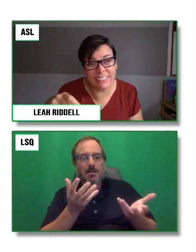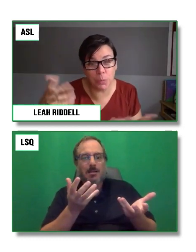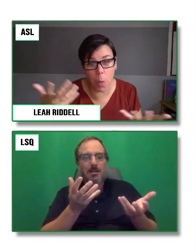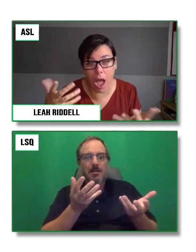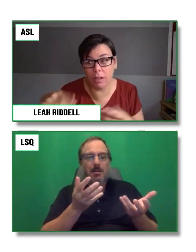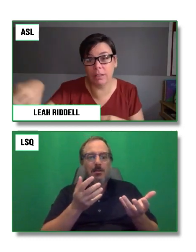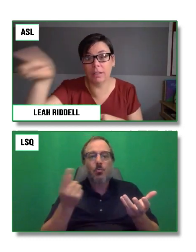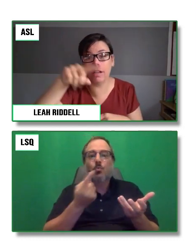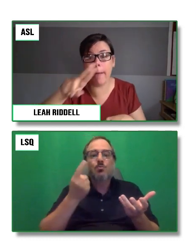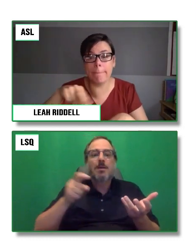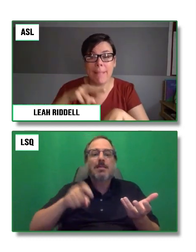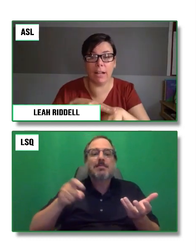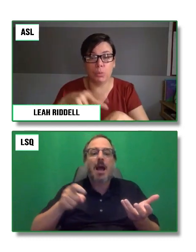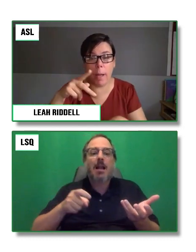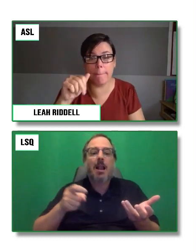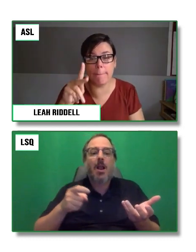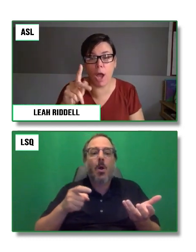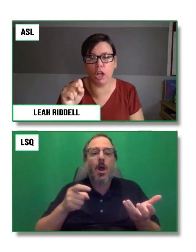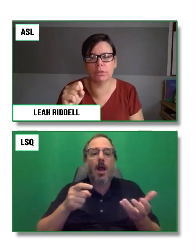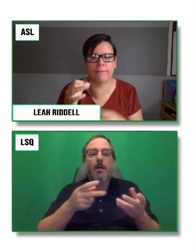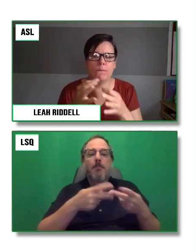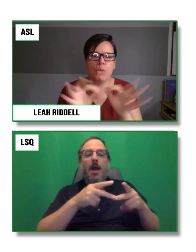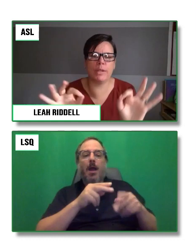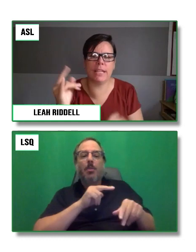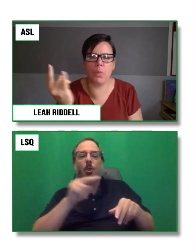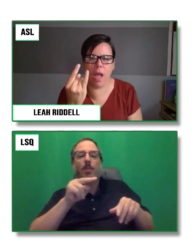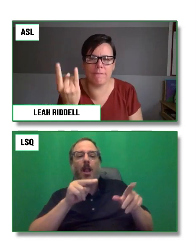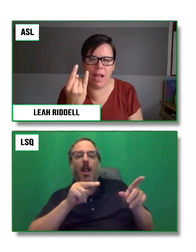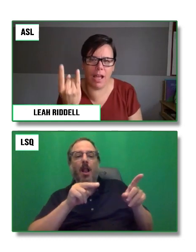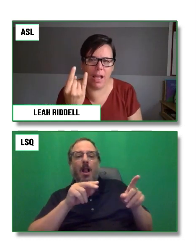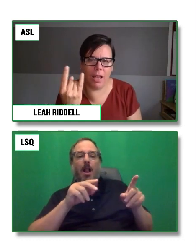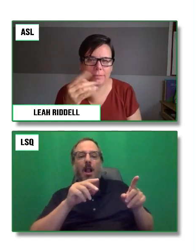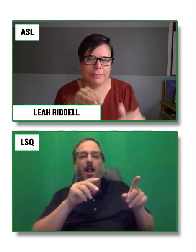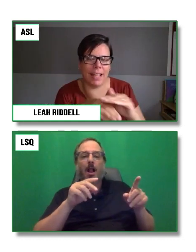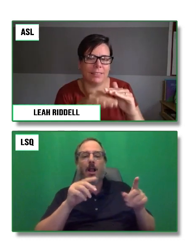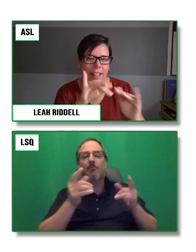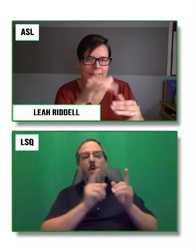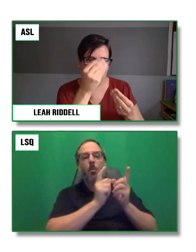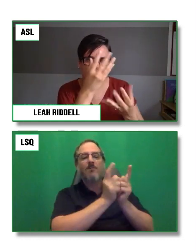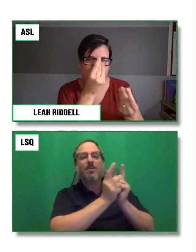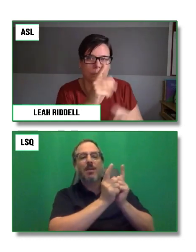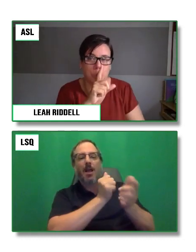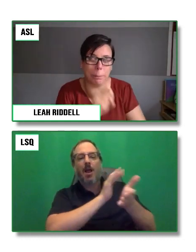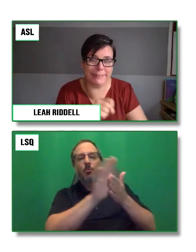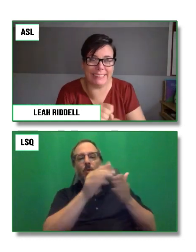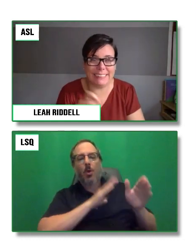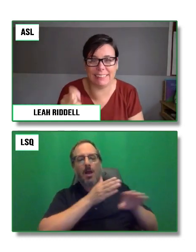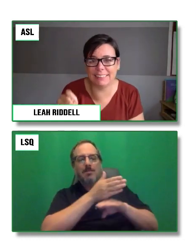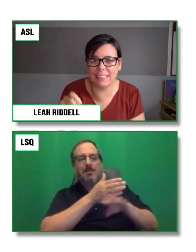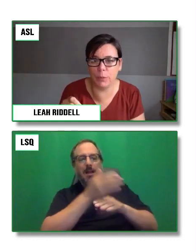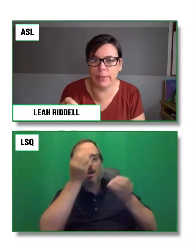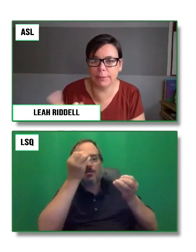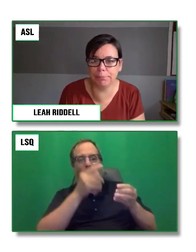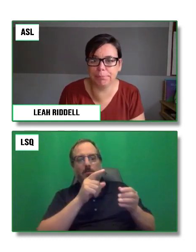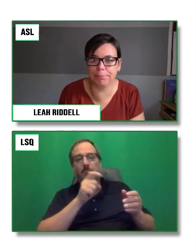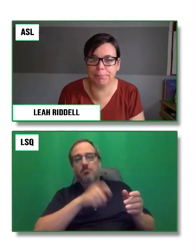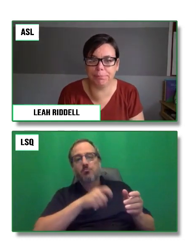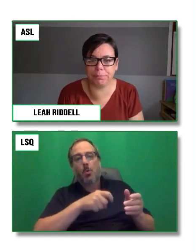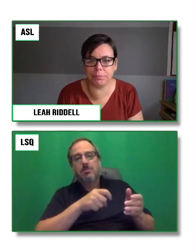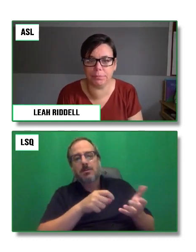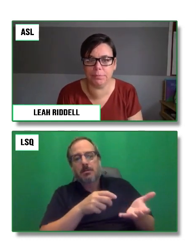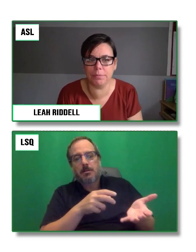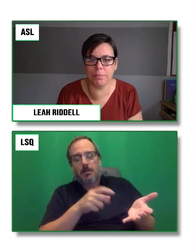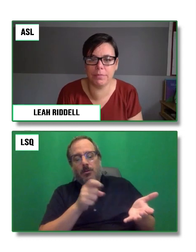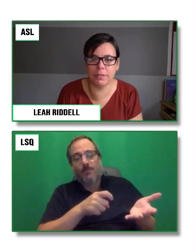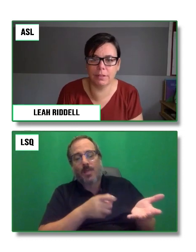civile. Je crois que vaut la peine d'y penser. Et également, il y aura le besoin partout dans les